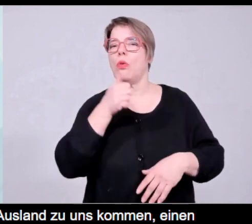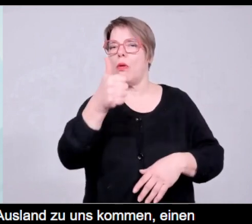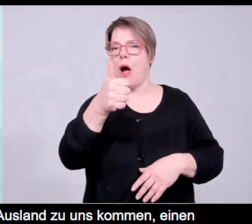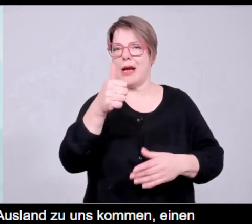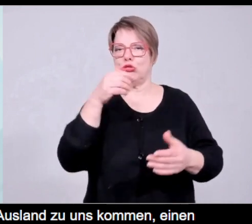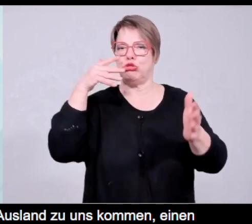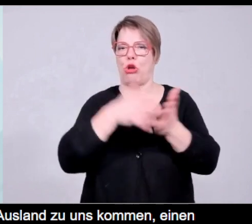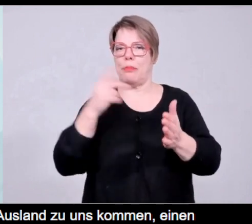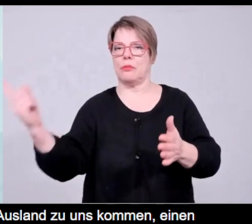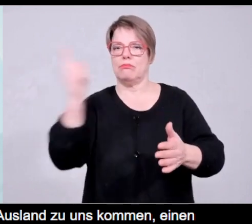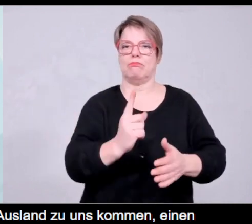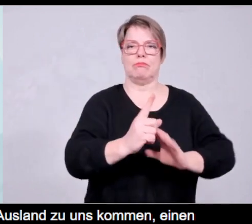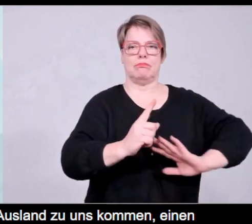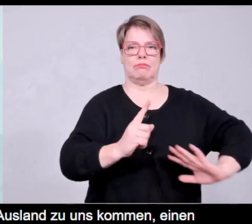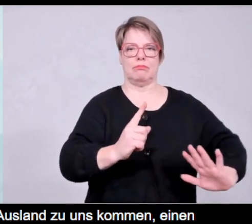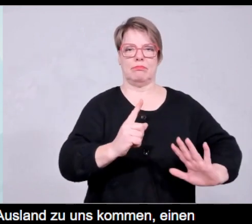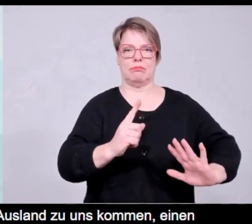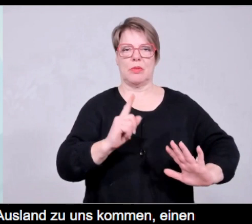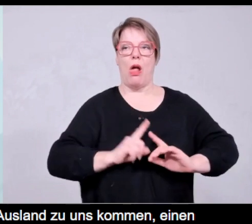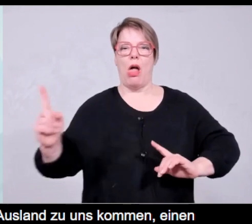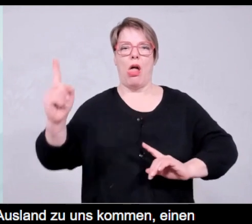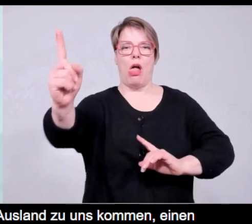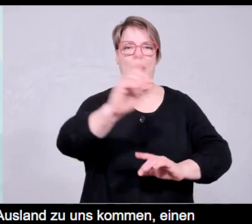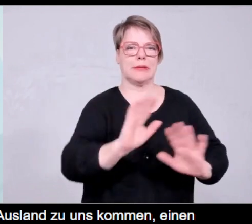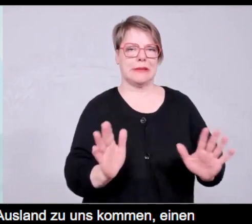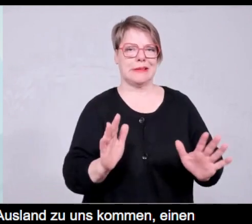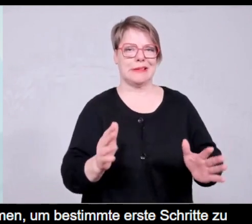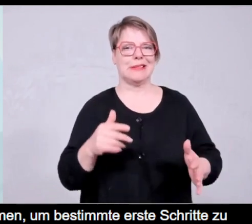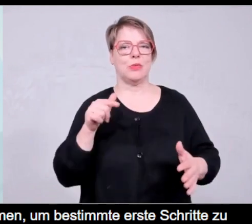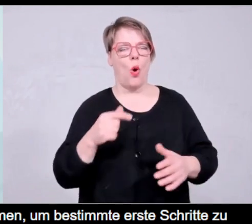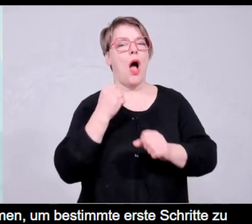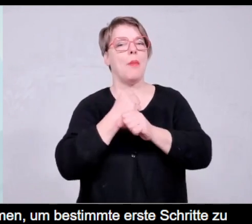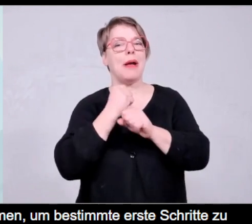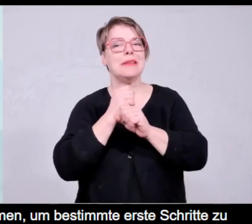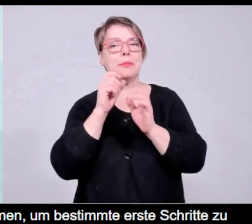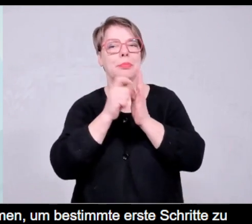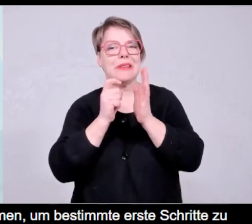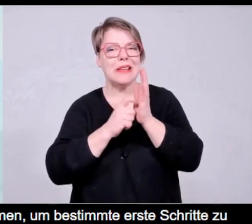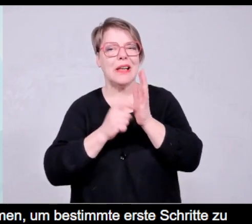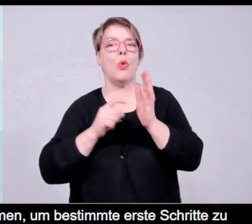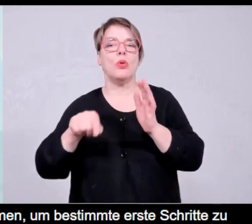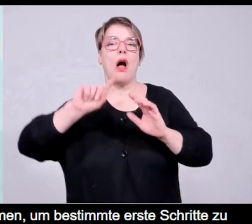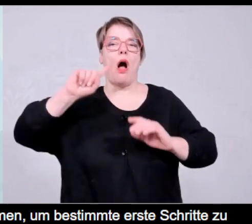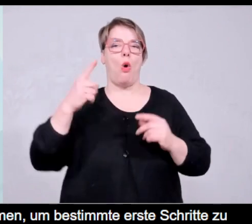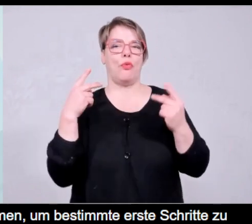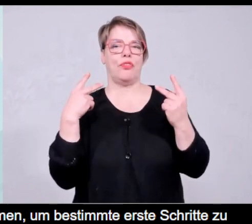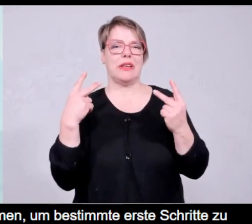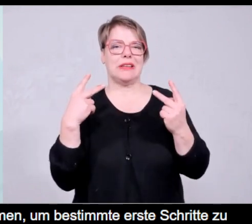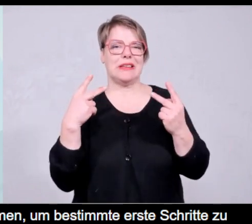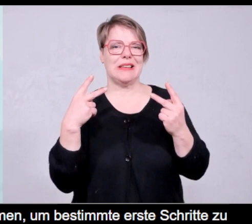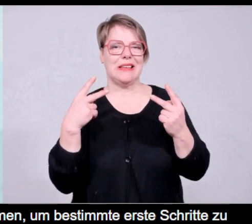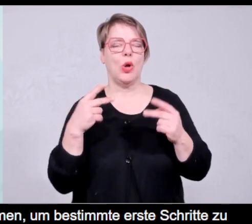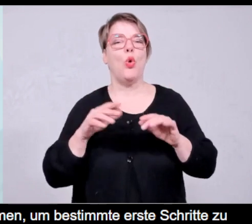naher Zukunft genau definieren, wie das ablaufen soll. Aber wir müssen die, die am Menschen arbeiten, von unnötiger